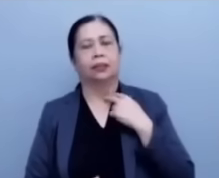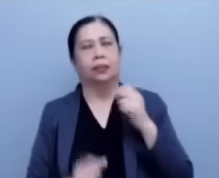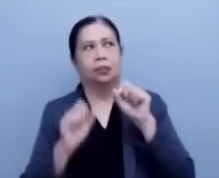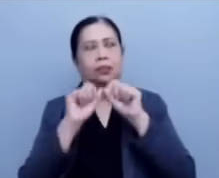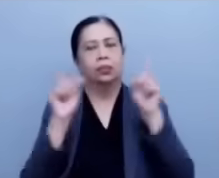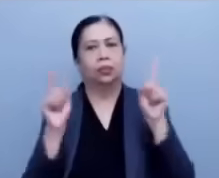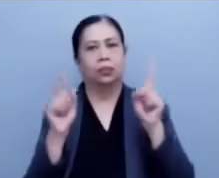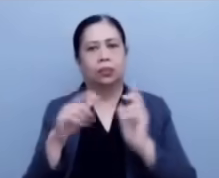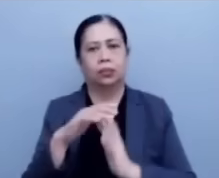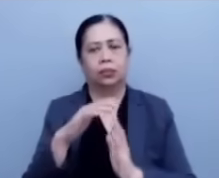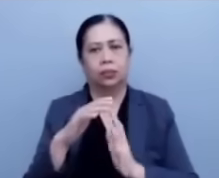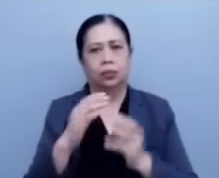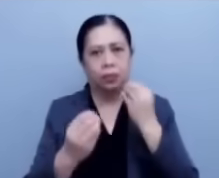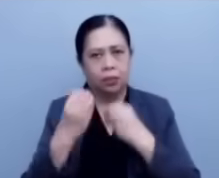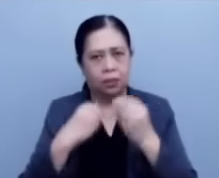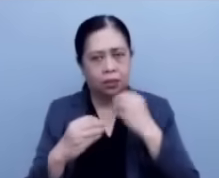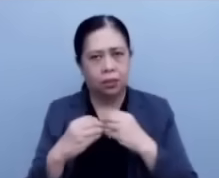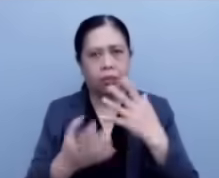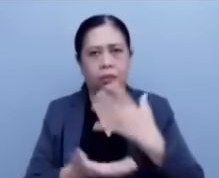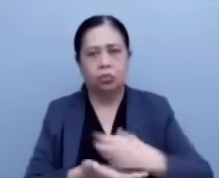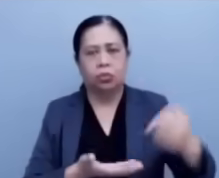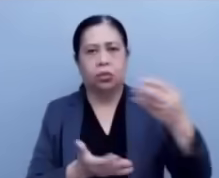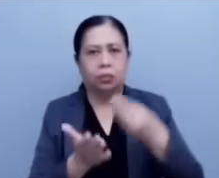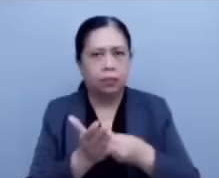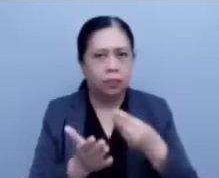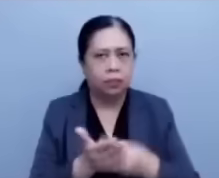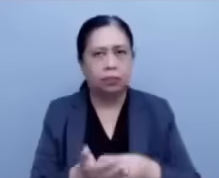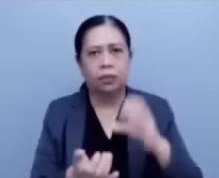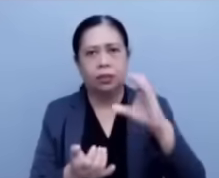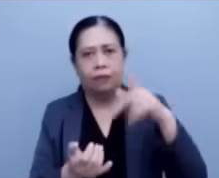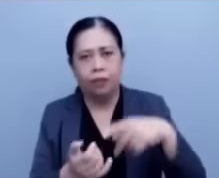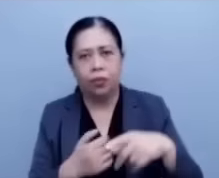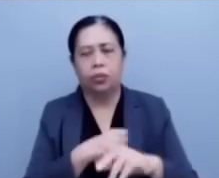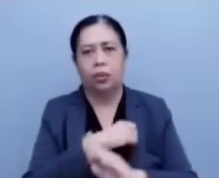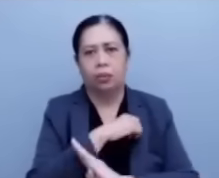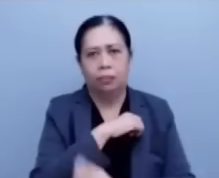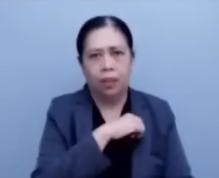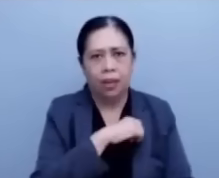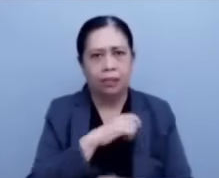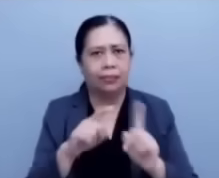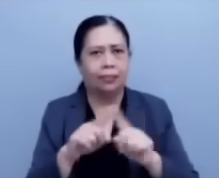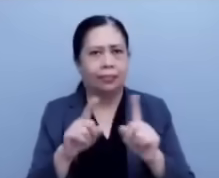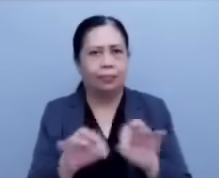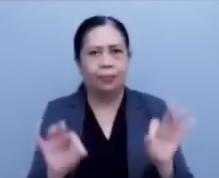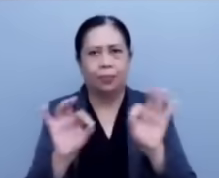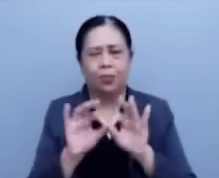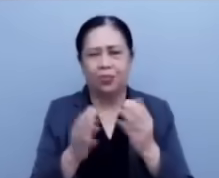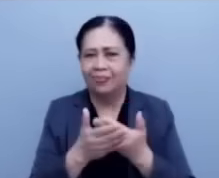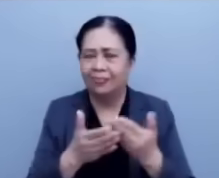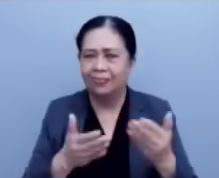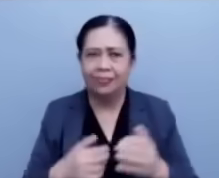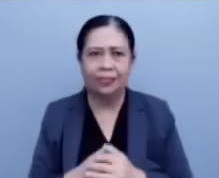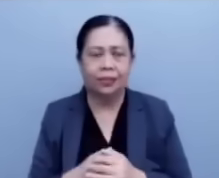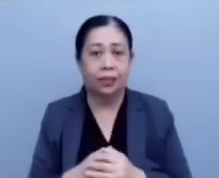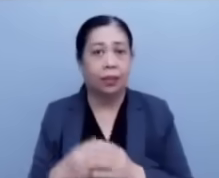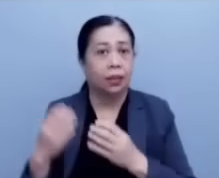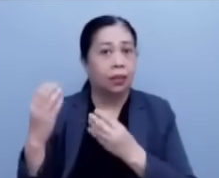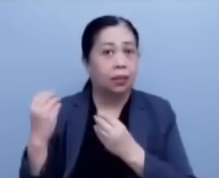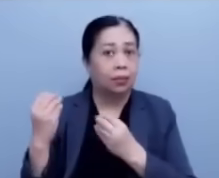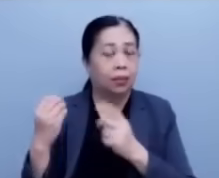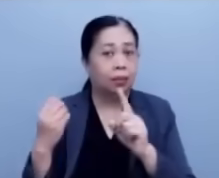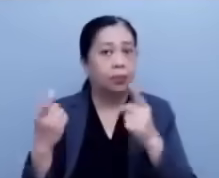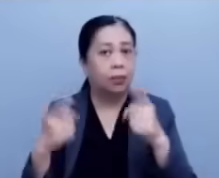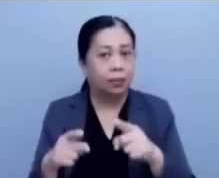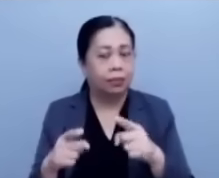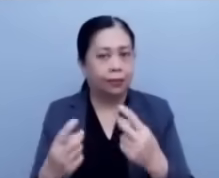customer. Nalimas ang kanilang pera, cellphone, bag at ilang mahalagang gamit. Ang update sa insidente niyan, abangan dito lang